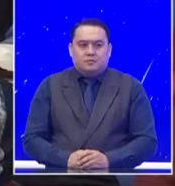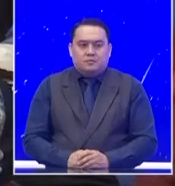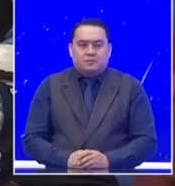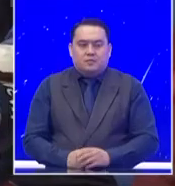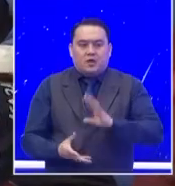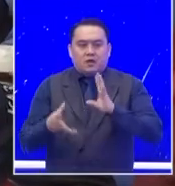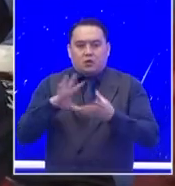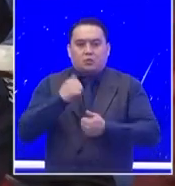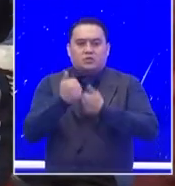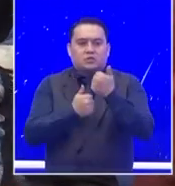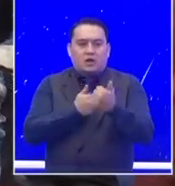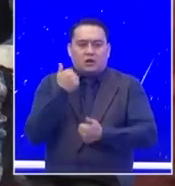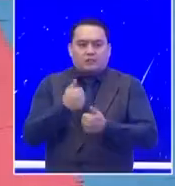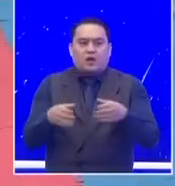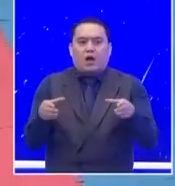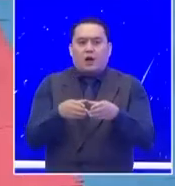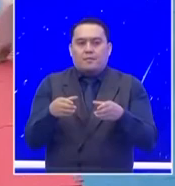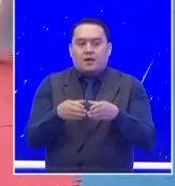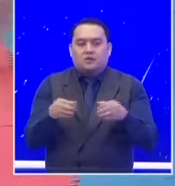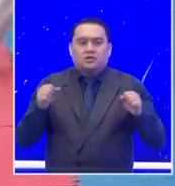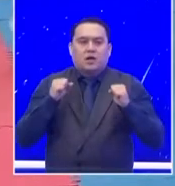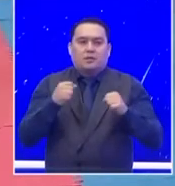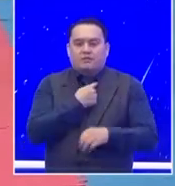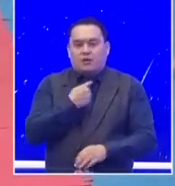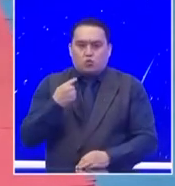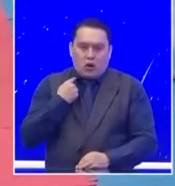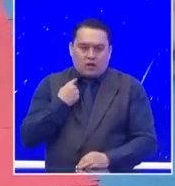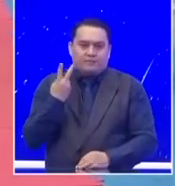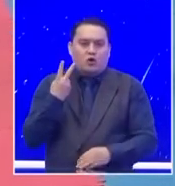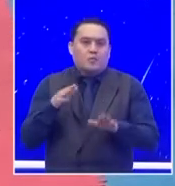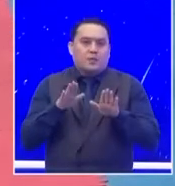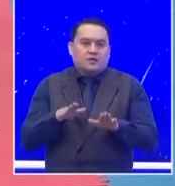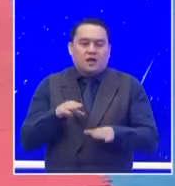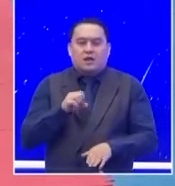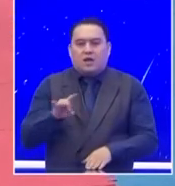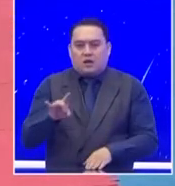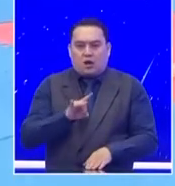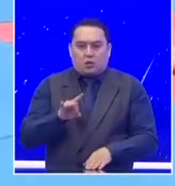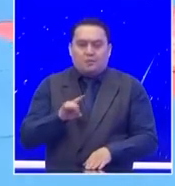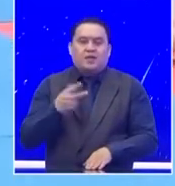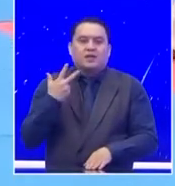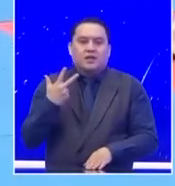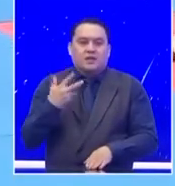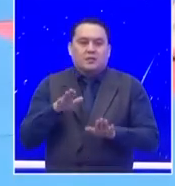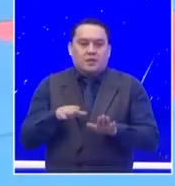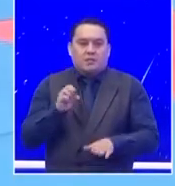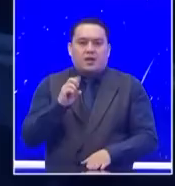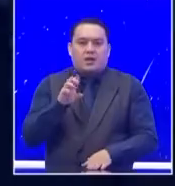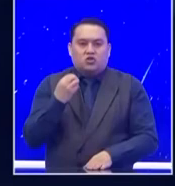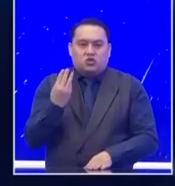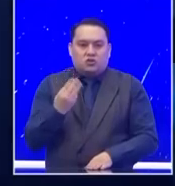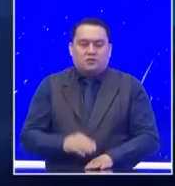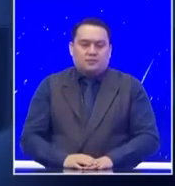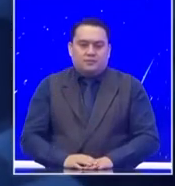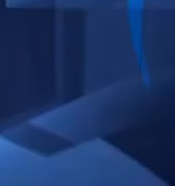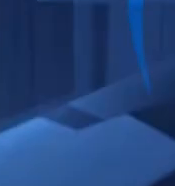По итогам соревнования первое общекомандное место завоевали спортсмены из Талдыкургана. На втором месте – Талгарский район. Третье место досталось Балхашскому району.